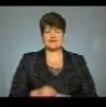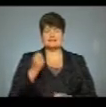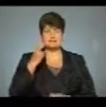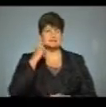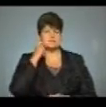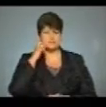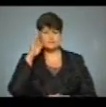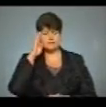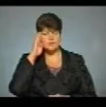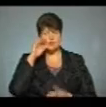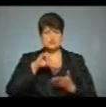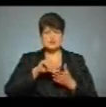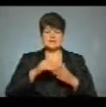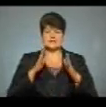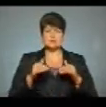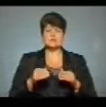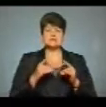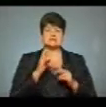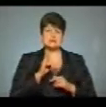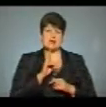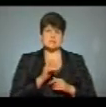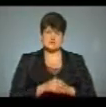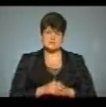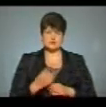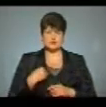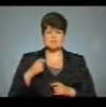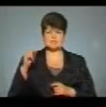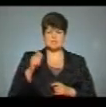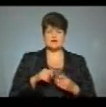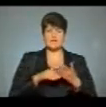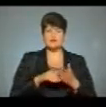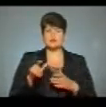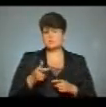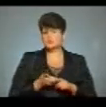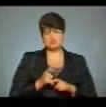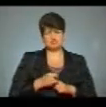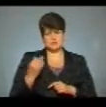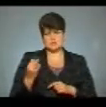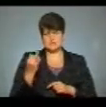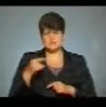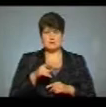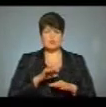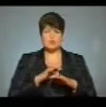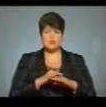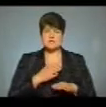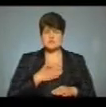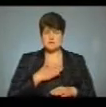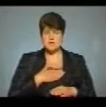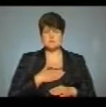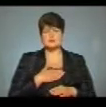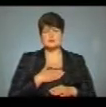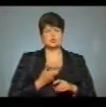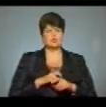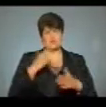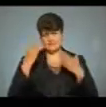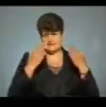Дванадцятирічний Андрій Швець – учасник табору з Кременця. До нас приїхали волонтери, нам дуже цікаво. Вони проводять з нами дуже